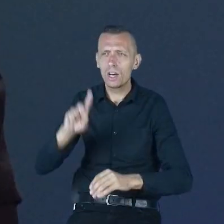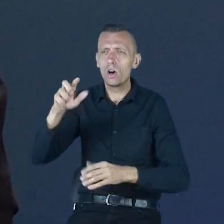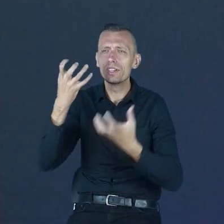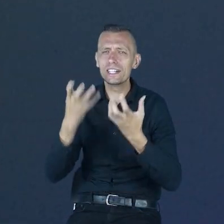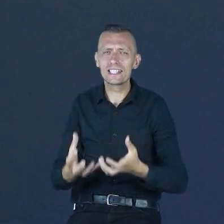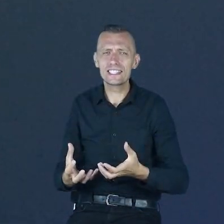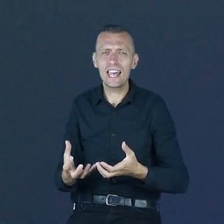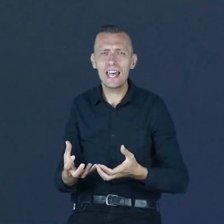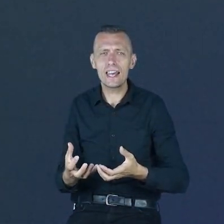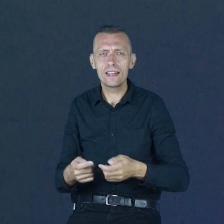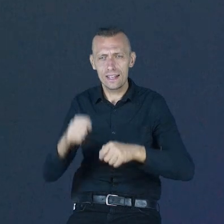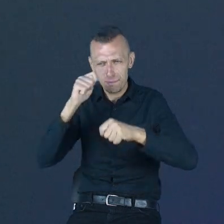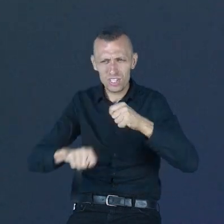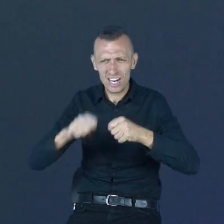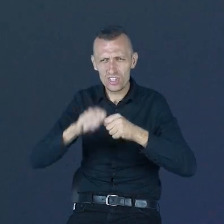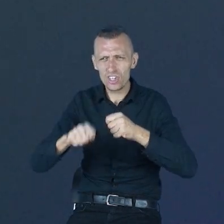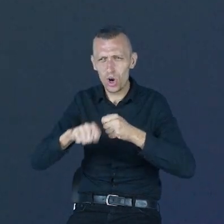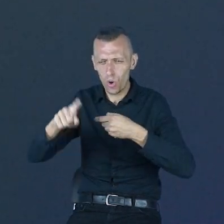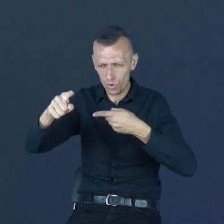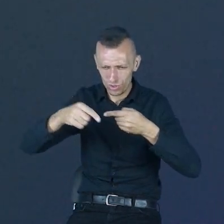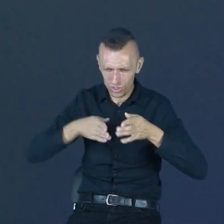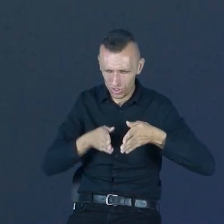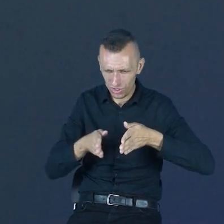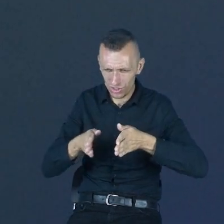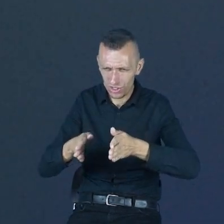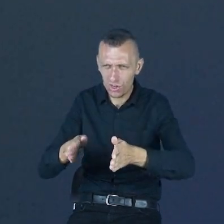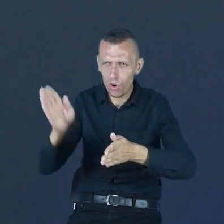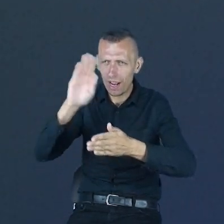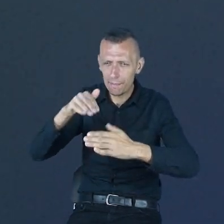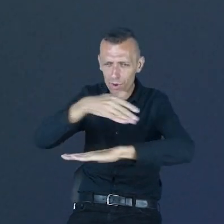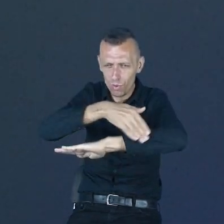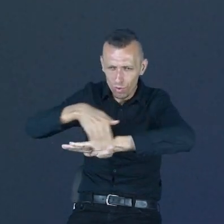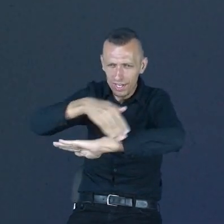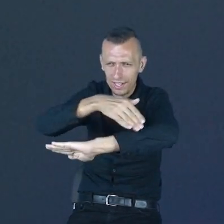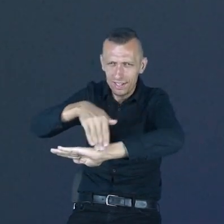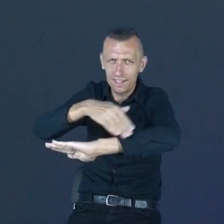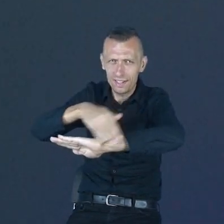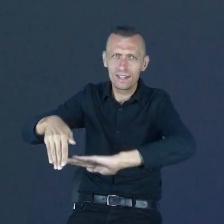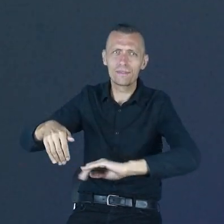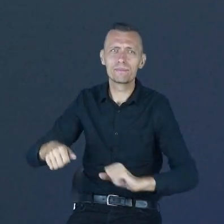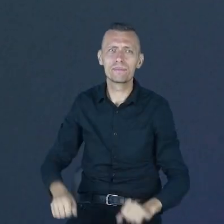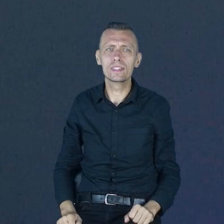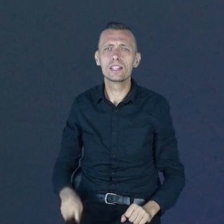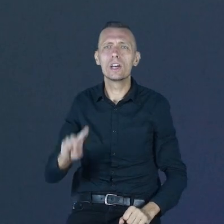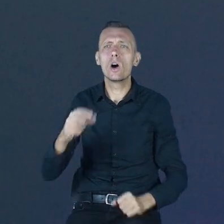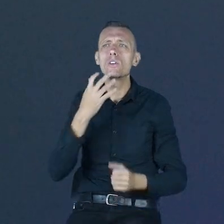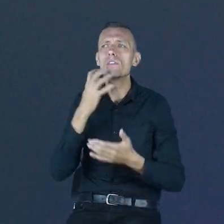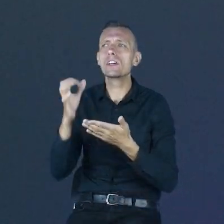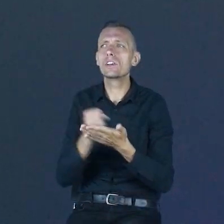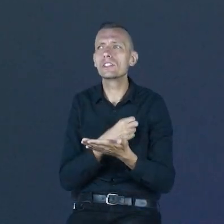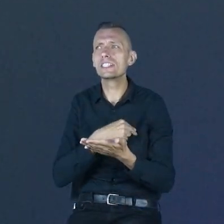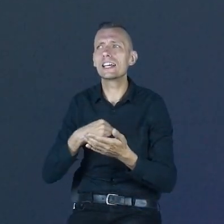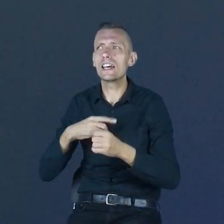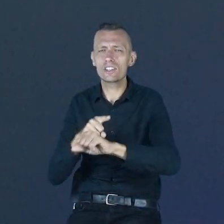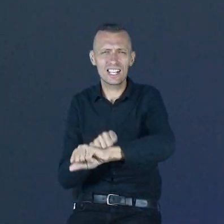stawiał przeszkody i sidła, aby zniszczyć nas. Będzie wykorzystywał nasze niezagojone zranienia, poczucie